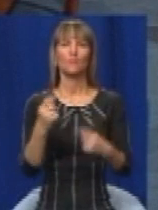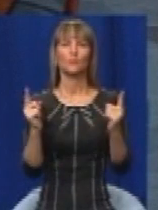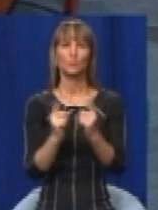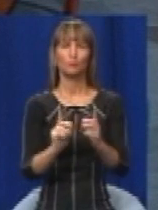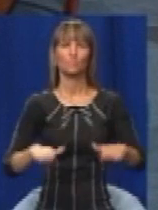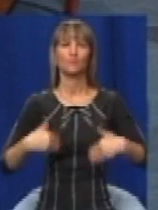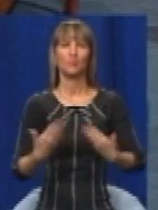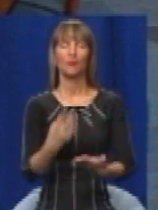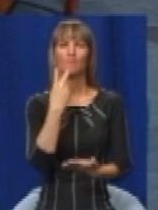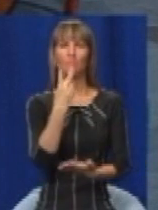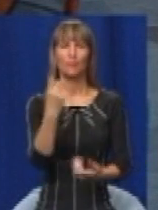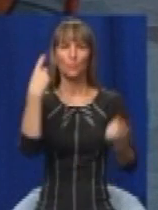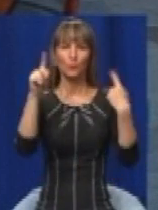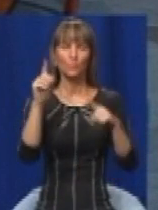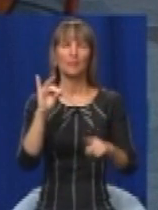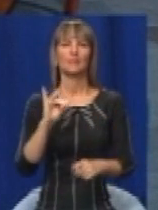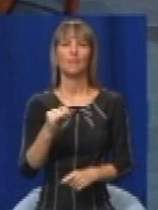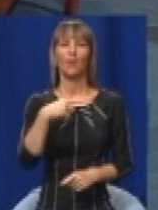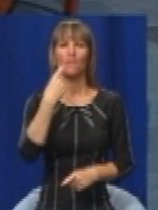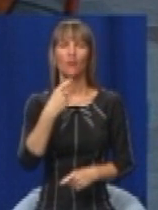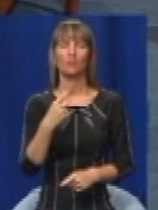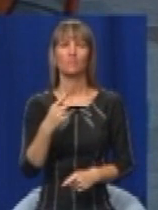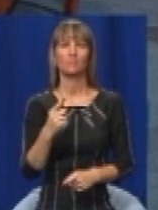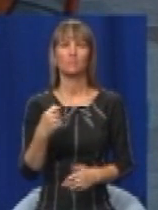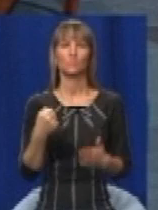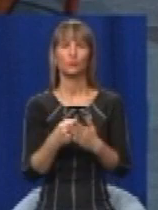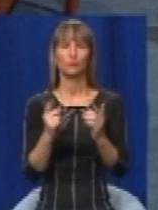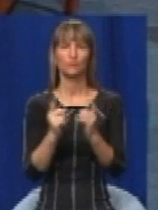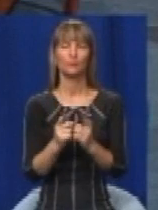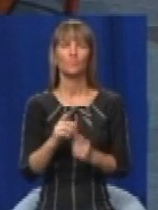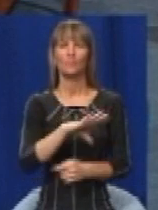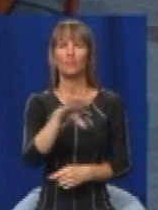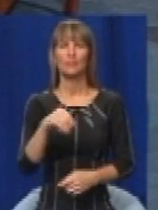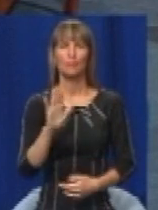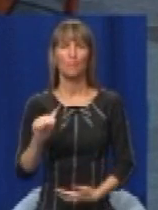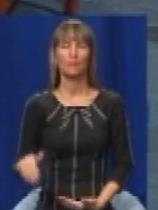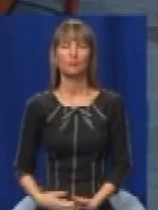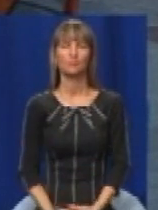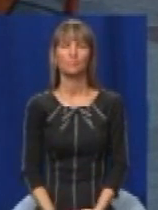Пропонуємо вам мультфільм і говоримо на все добре. Всім пока!